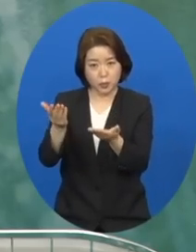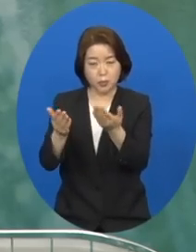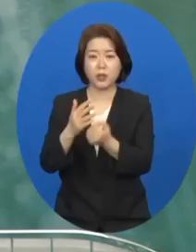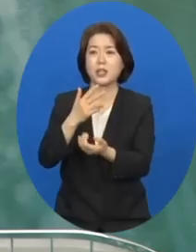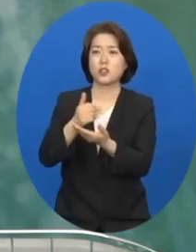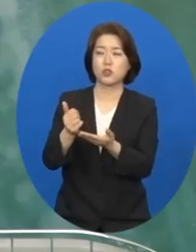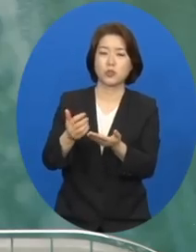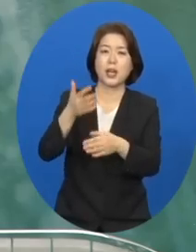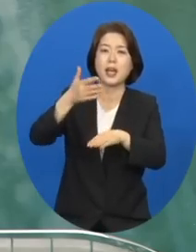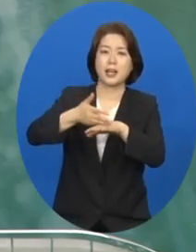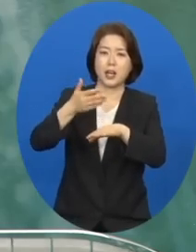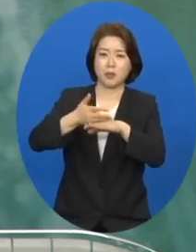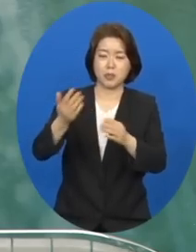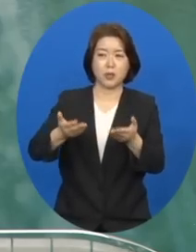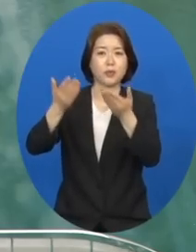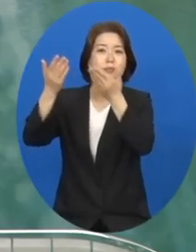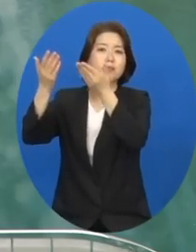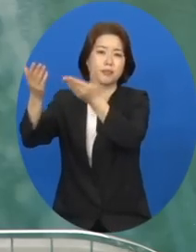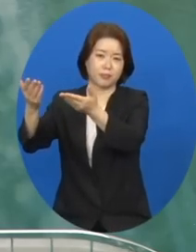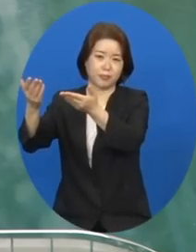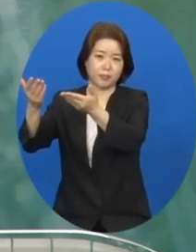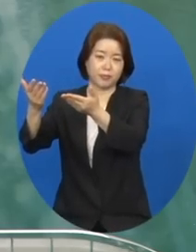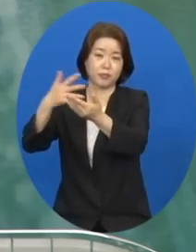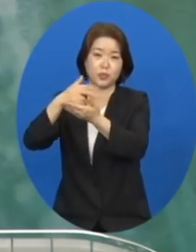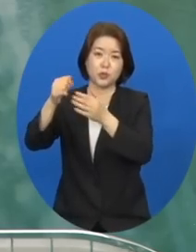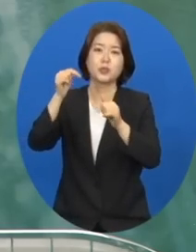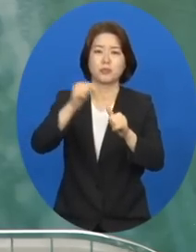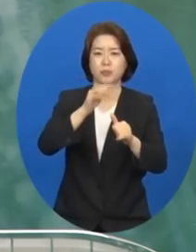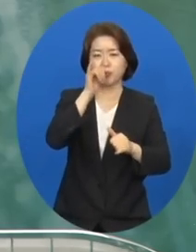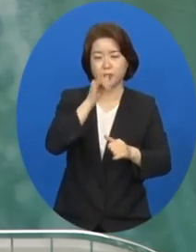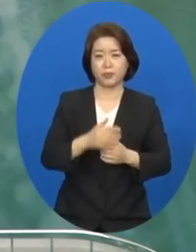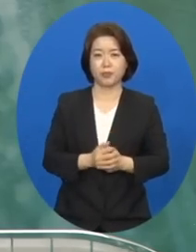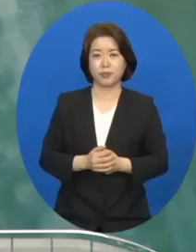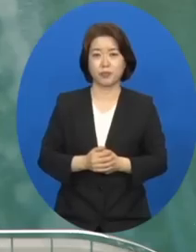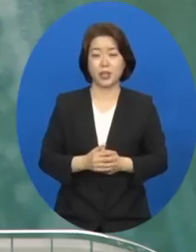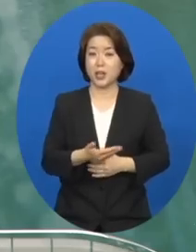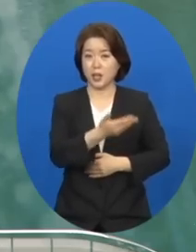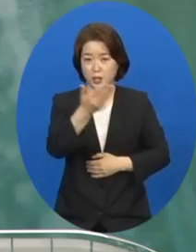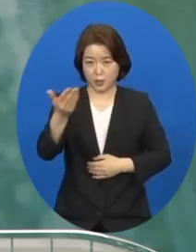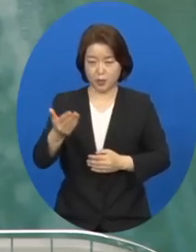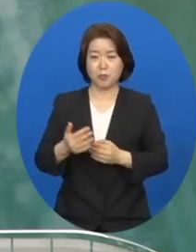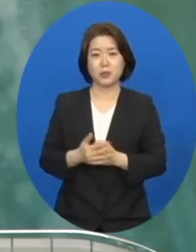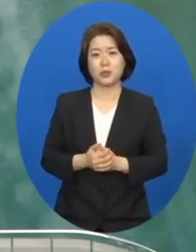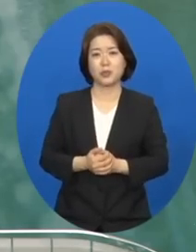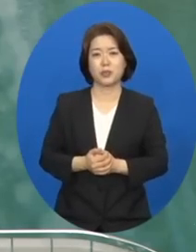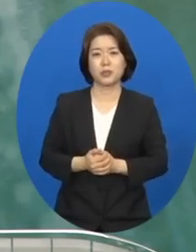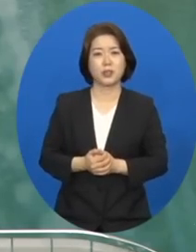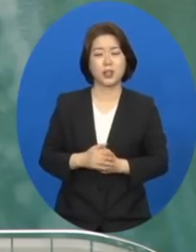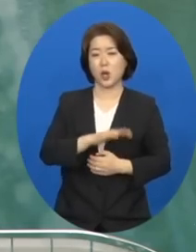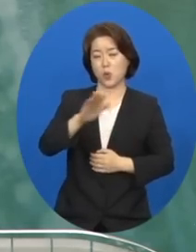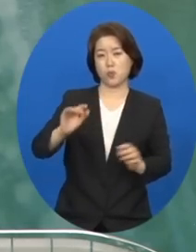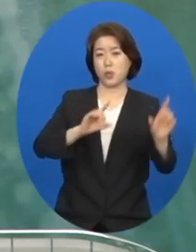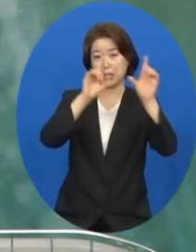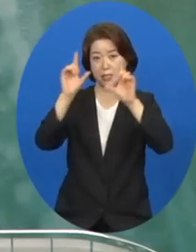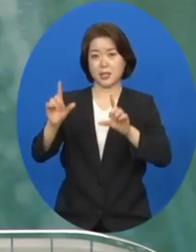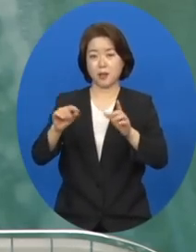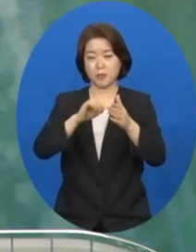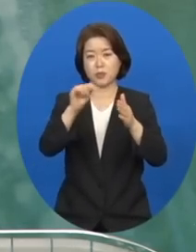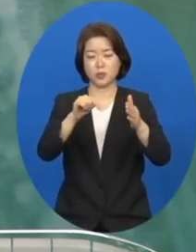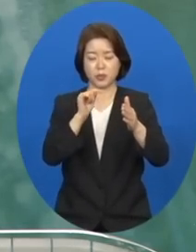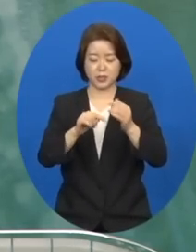감사 로 드리라고 주면 말씀하시는 거예요 사랑 여러분 여러분 우리의 삶에서 때로는